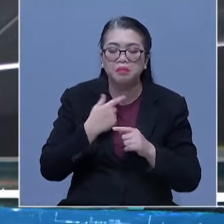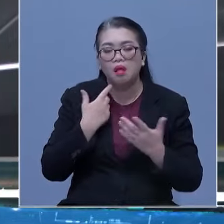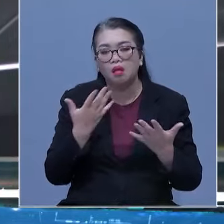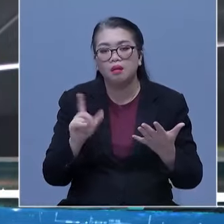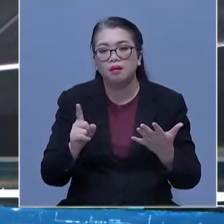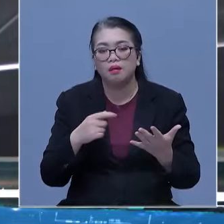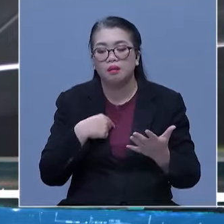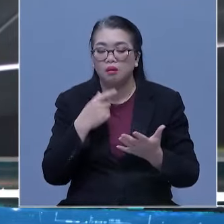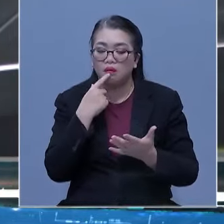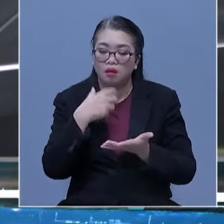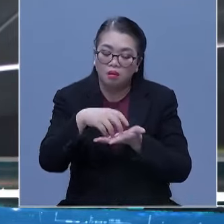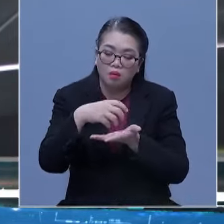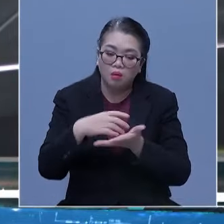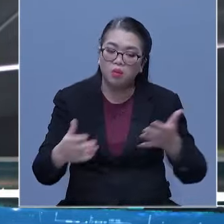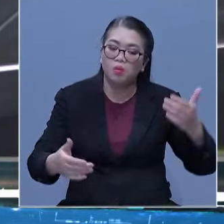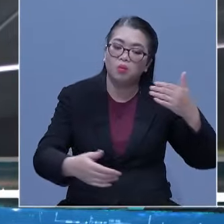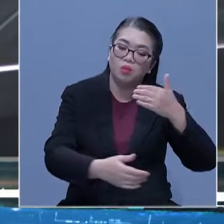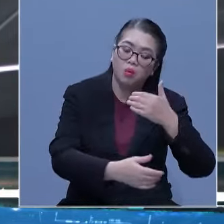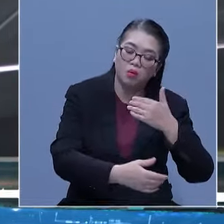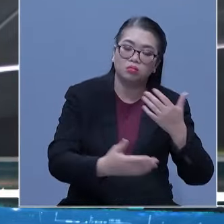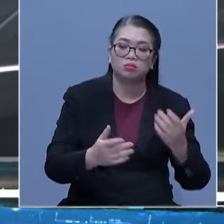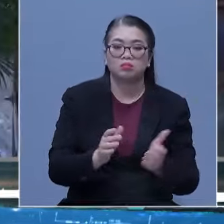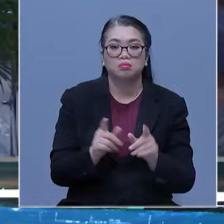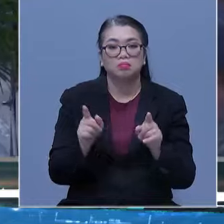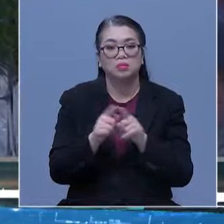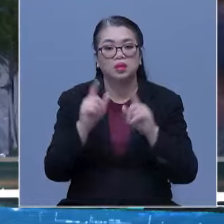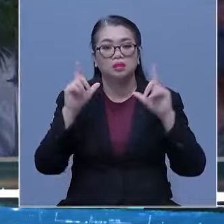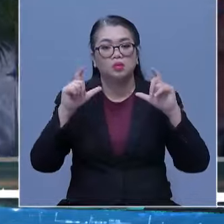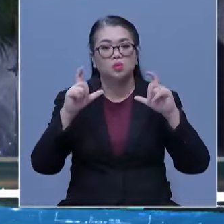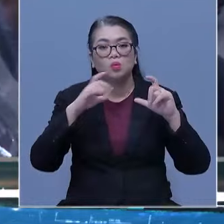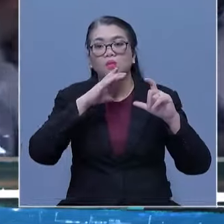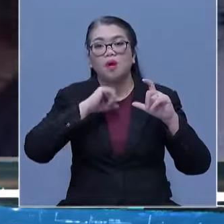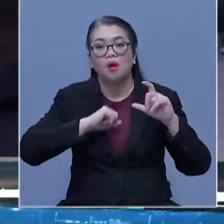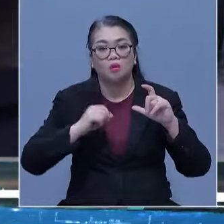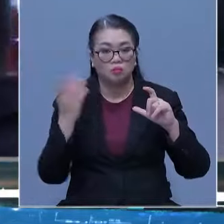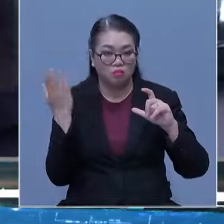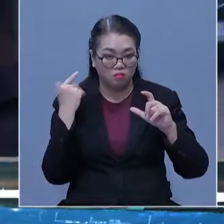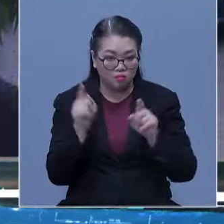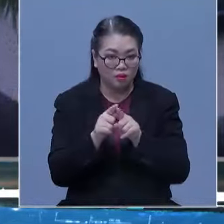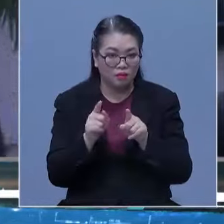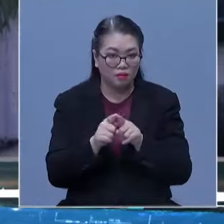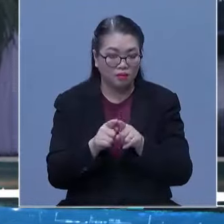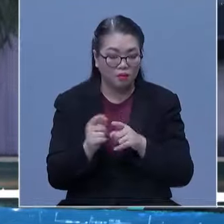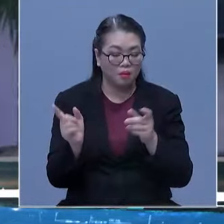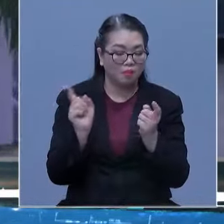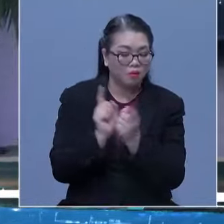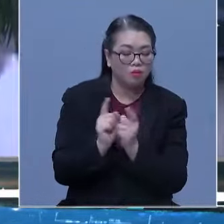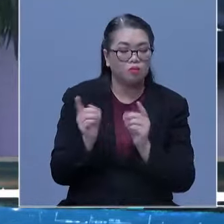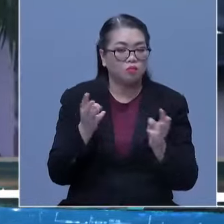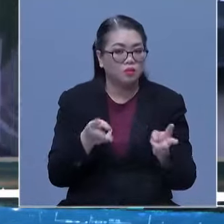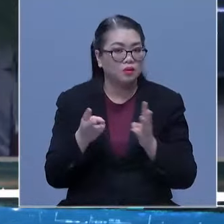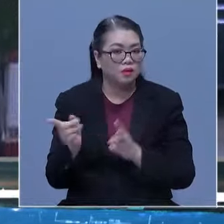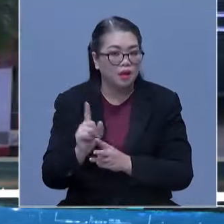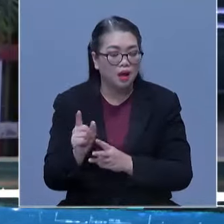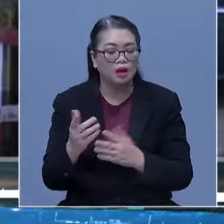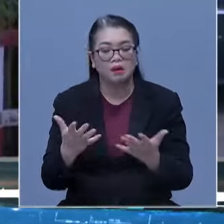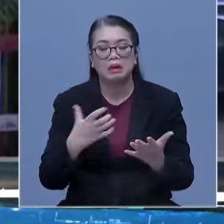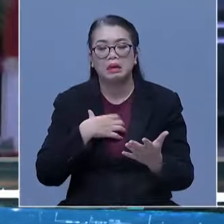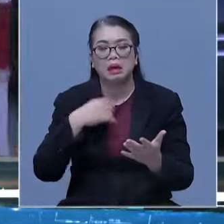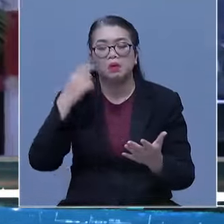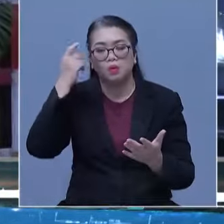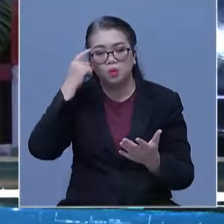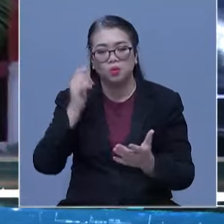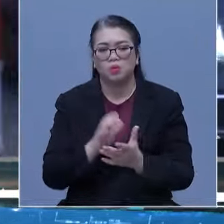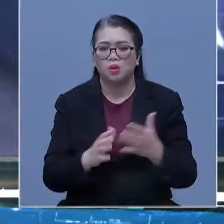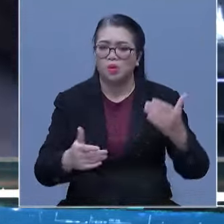กระทั่งจะมีภาพการสวมกอดกันอย่างแนบแน่นย้อนกลับไปตอนที่ไปอวยพรวันเกิดสมเด็จคุเซ็นมั้ย